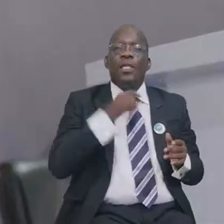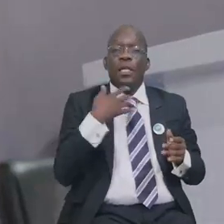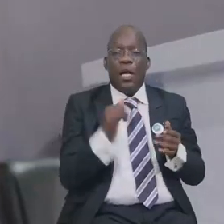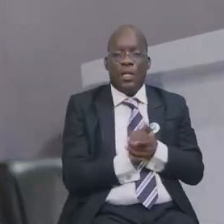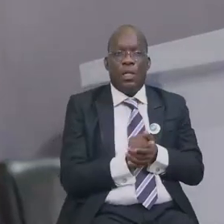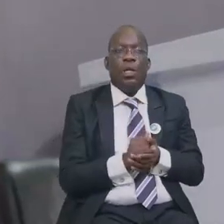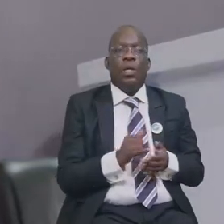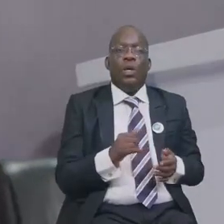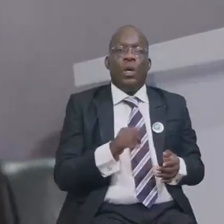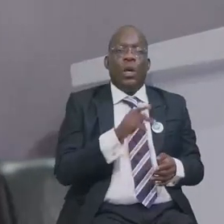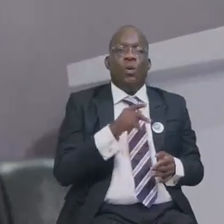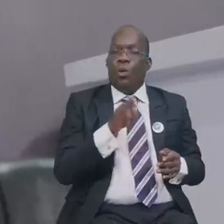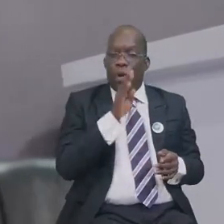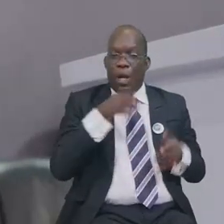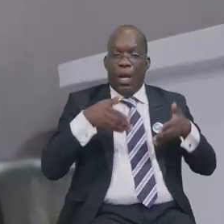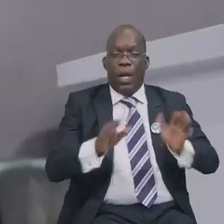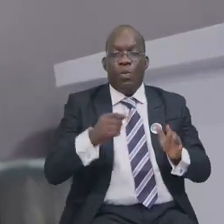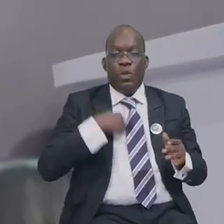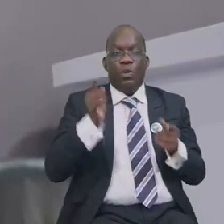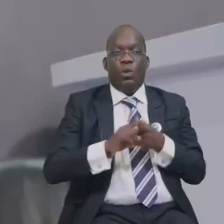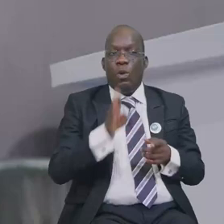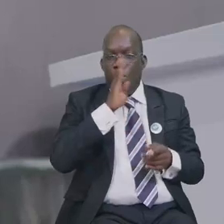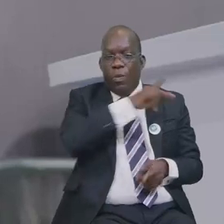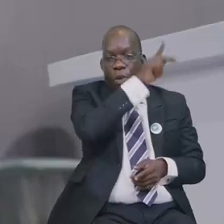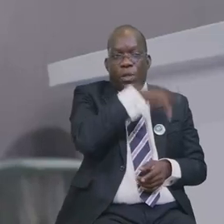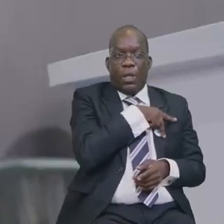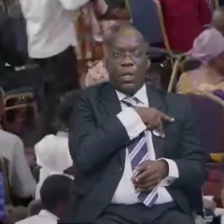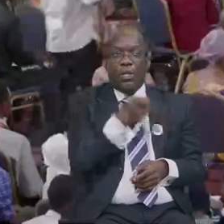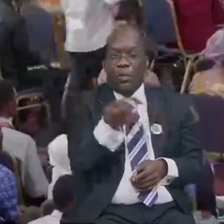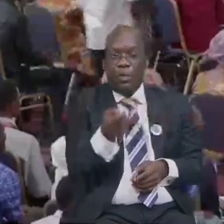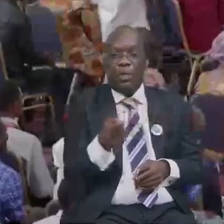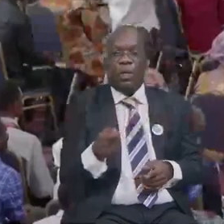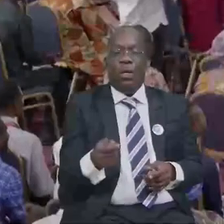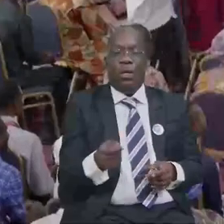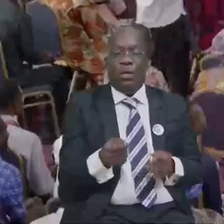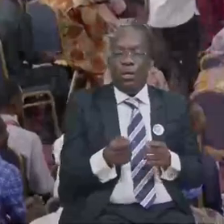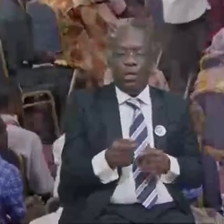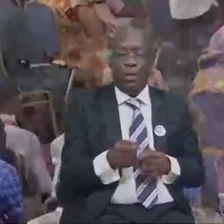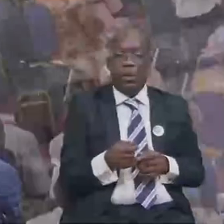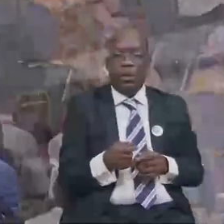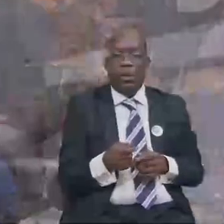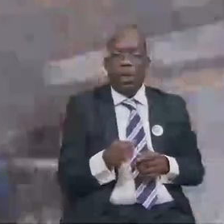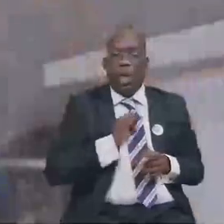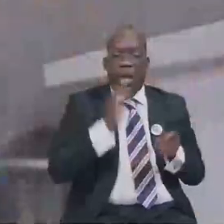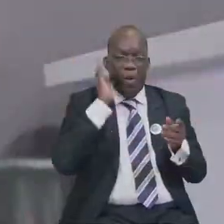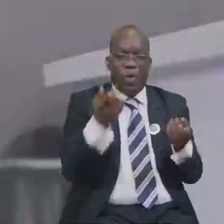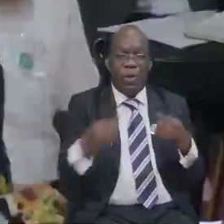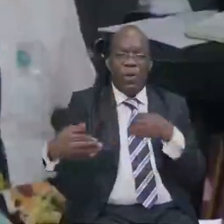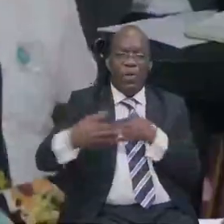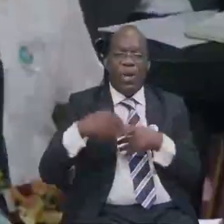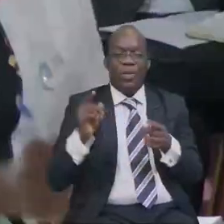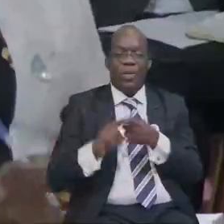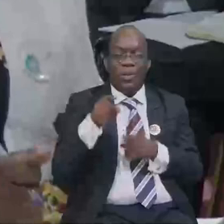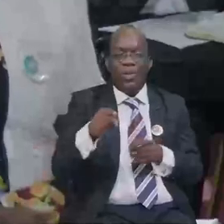permettez-moi d'être personnel un peu, alors je reviendrai à vous après. Est-ce que ça peut aller? Amen.